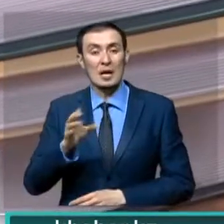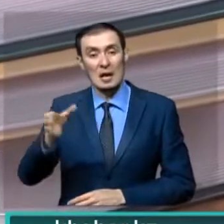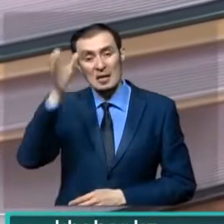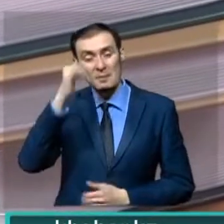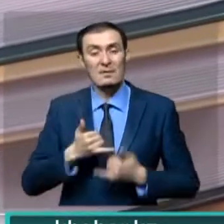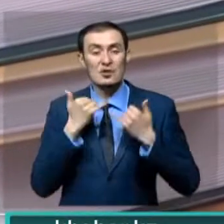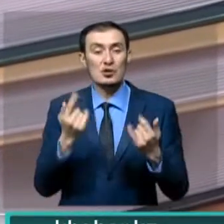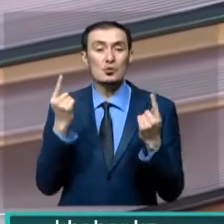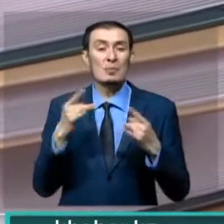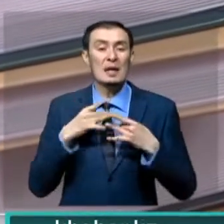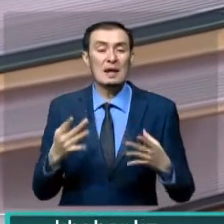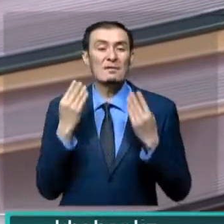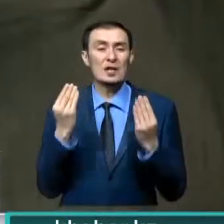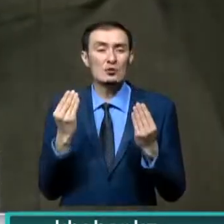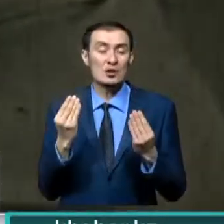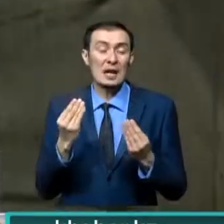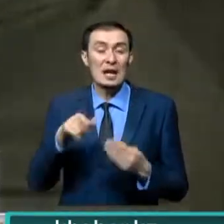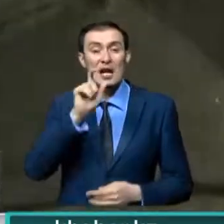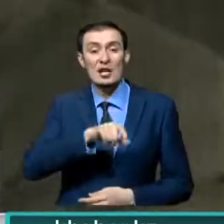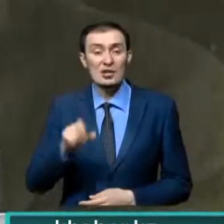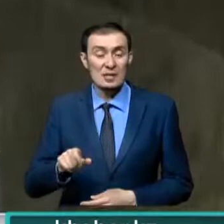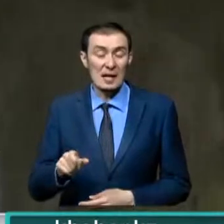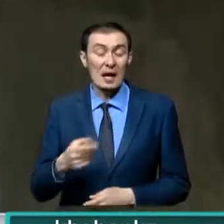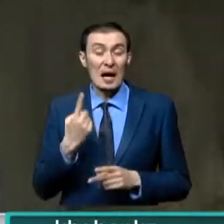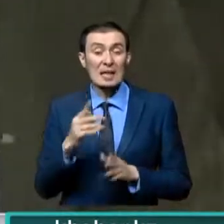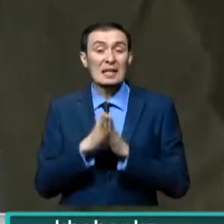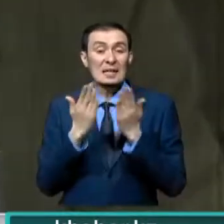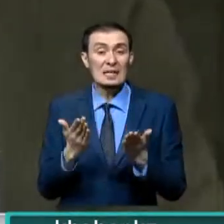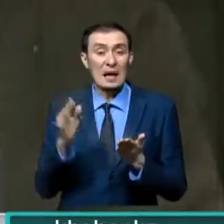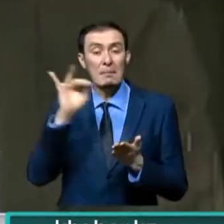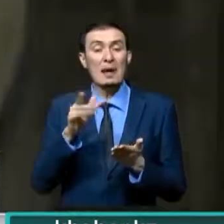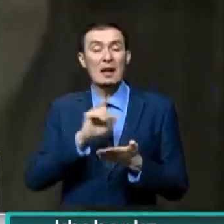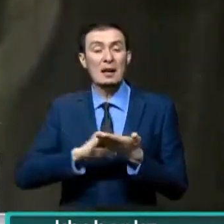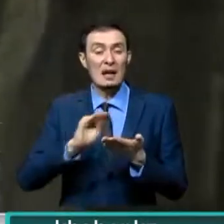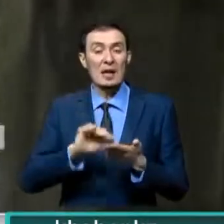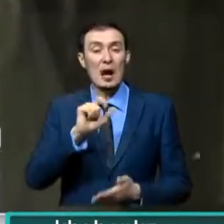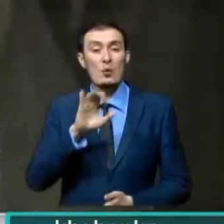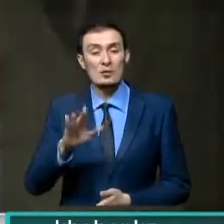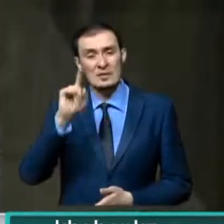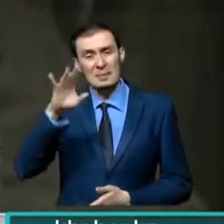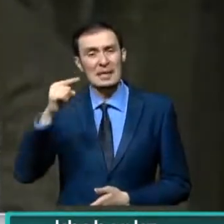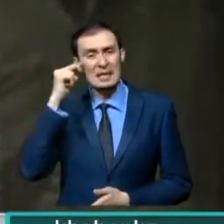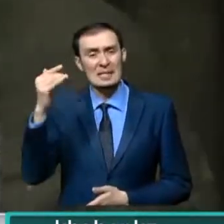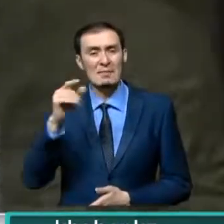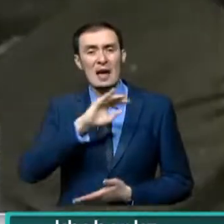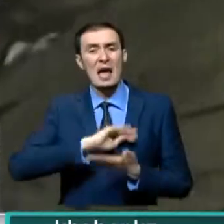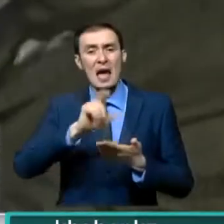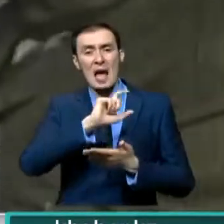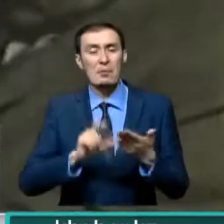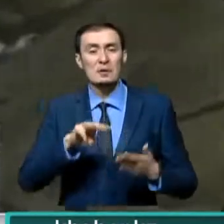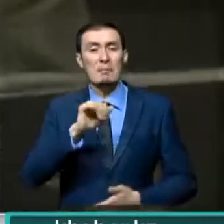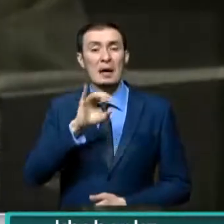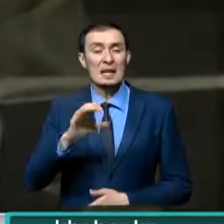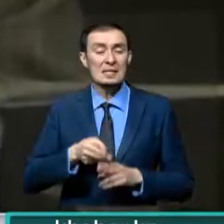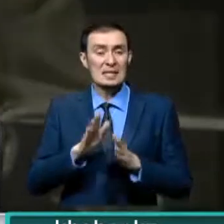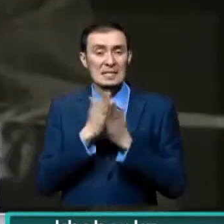академией в честь юбилея двух выдающихся личностей. Одна из книг – монография Уэзова о знаменитом киргизском эпосе «Манас».